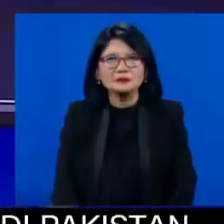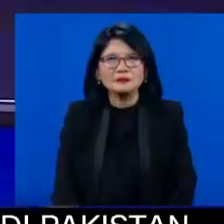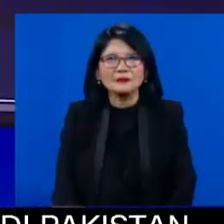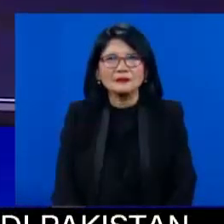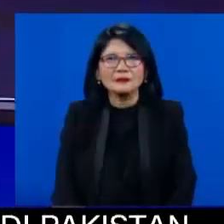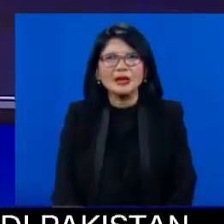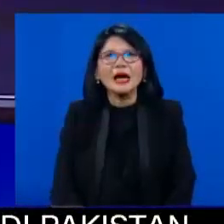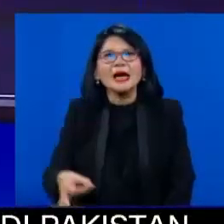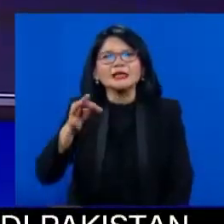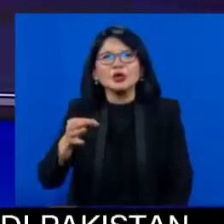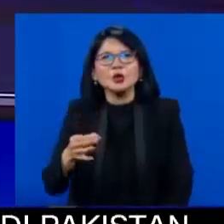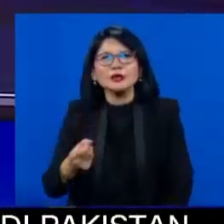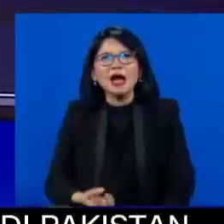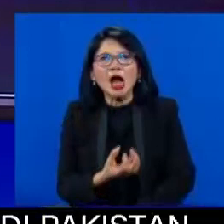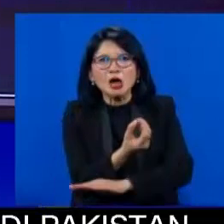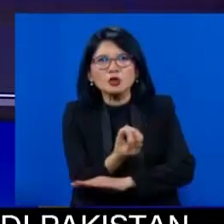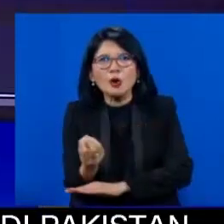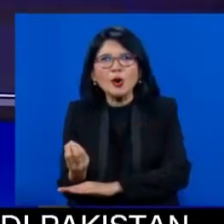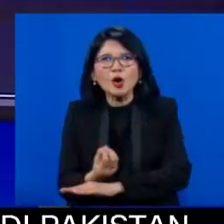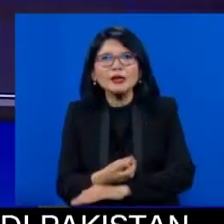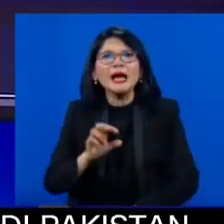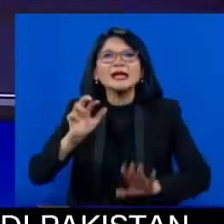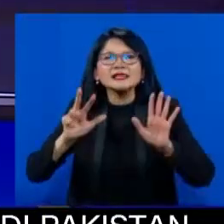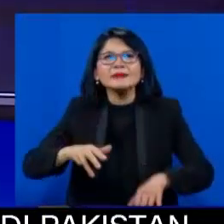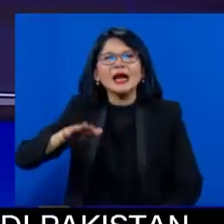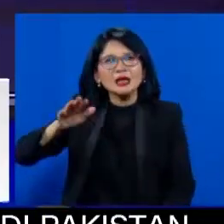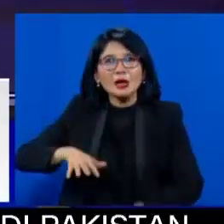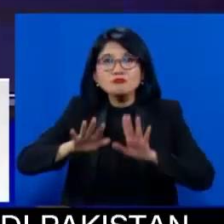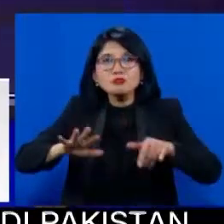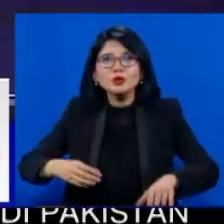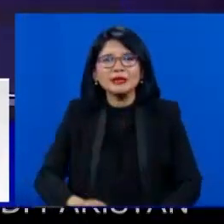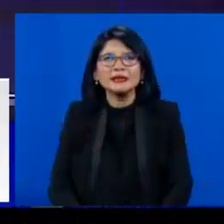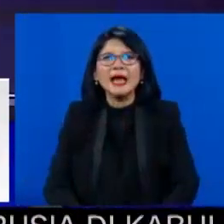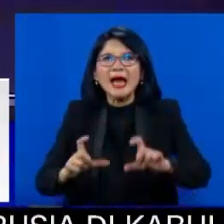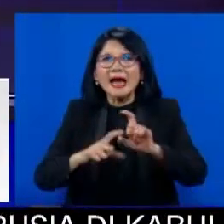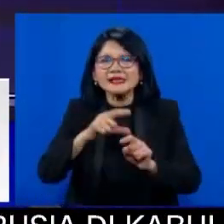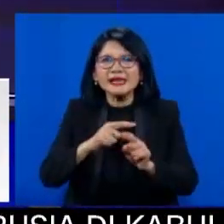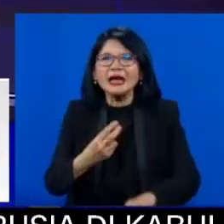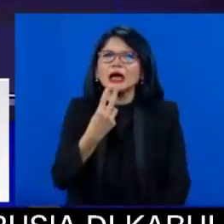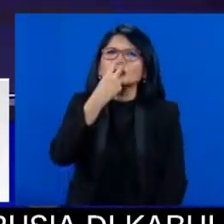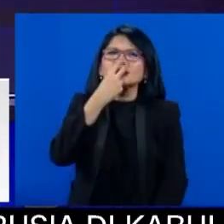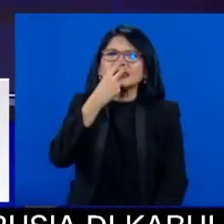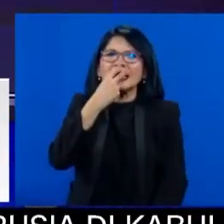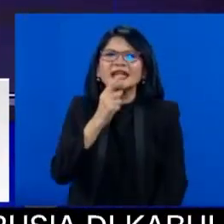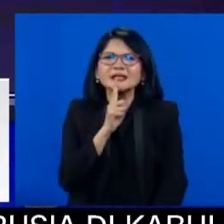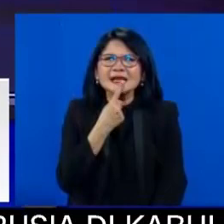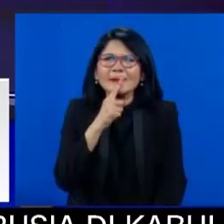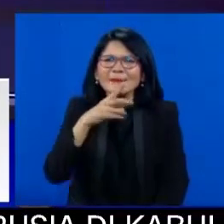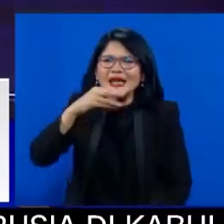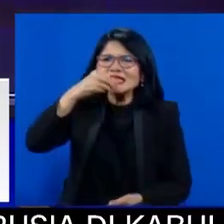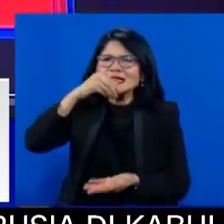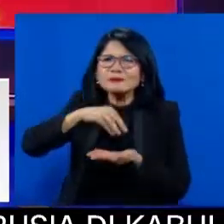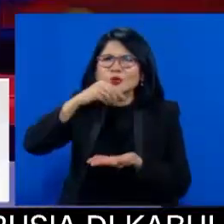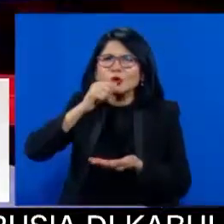Di Grobogan, Jawa Tengah, 9 siswa SD keracunan usai makan permen serbuk. Polisi melakukan penyelidikan dan meminta keterangan